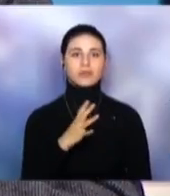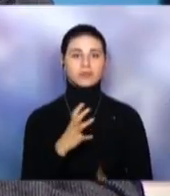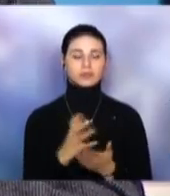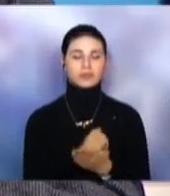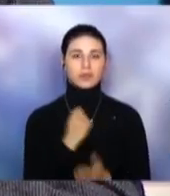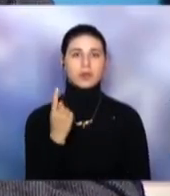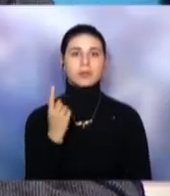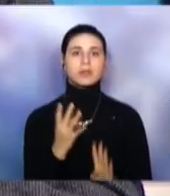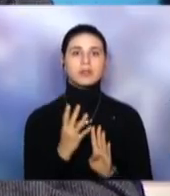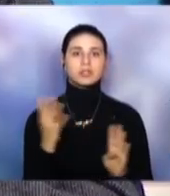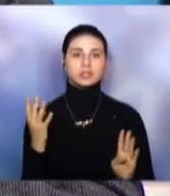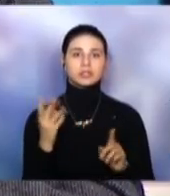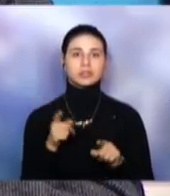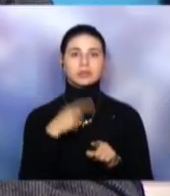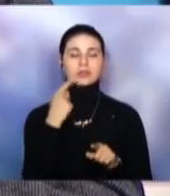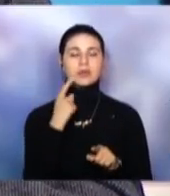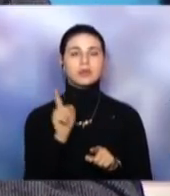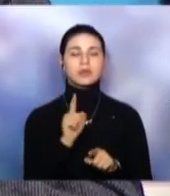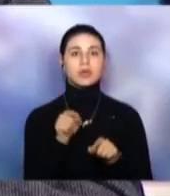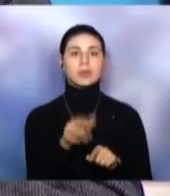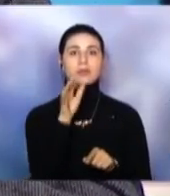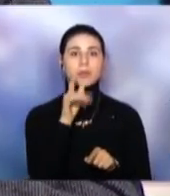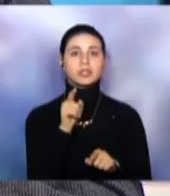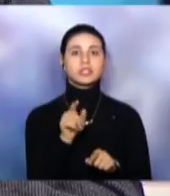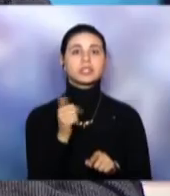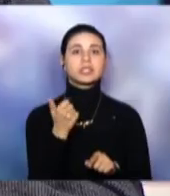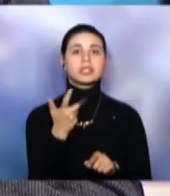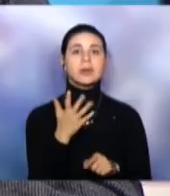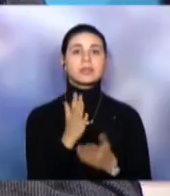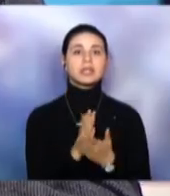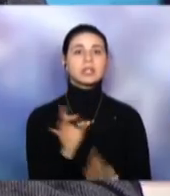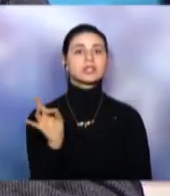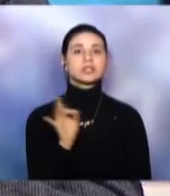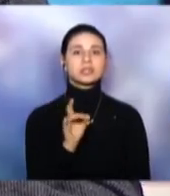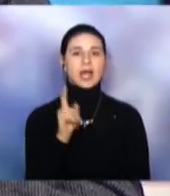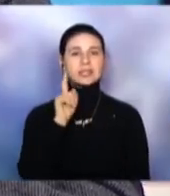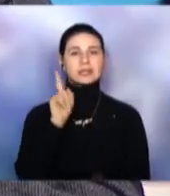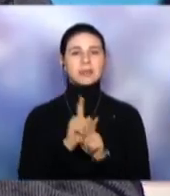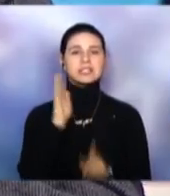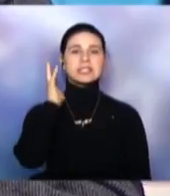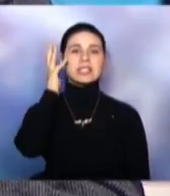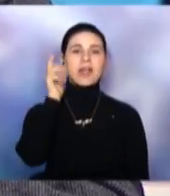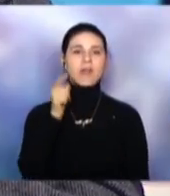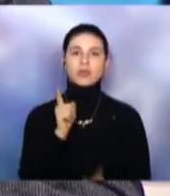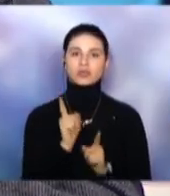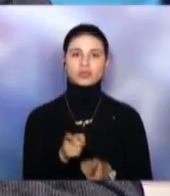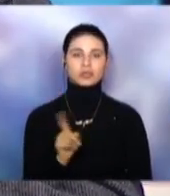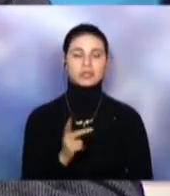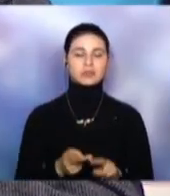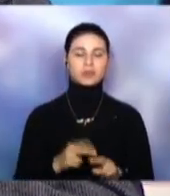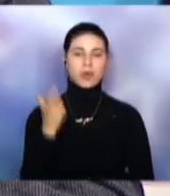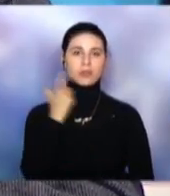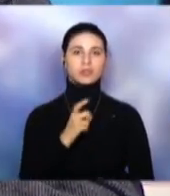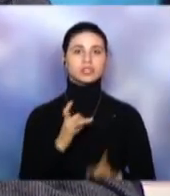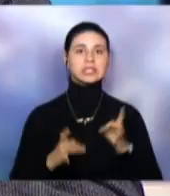რიგში აღნიშნოთ ის, რომ იმ მომენტში გაზომილი წნევა არ გახლავთ რეალური მაჩვენებელი. ეს უფრო ემოციური